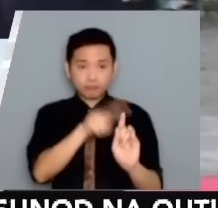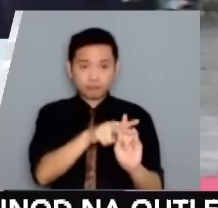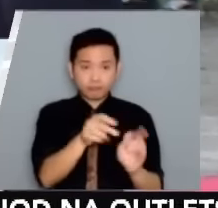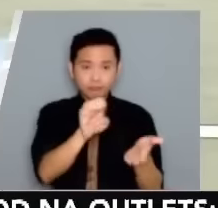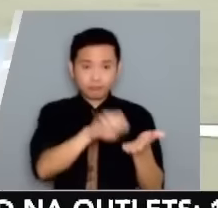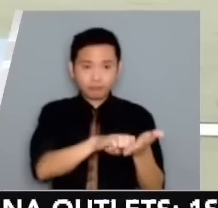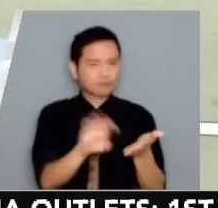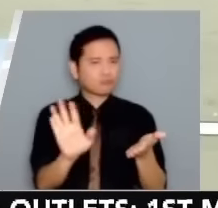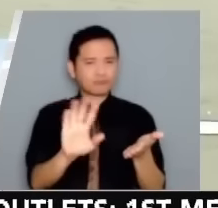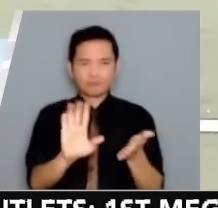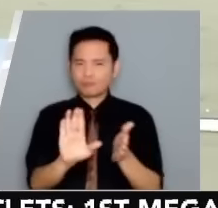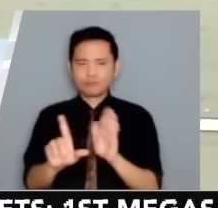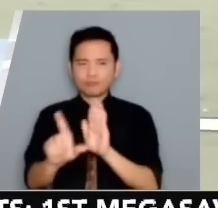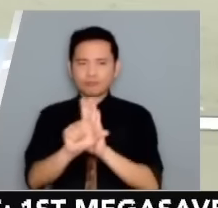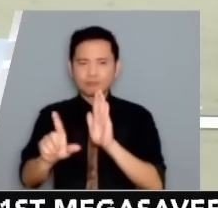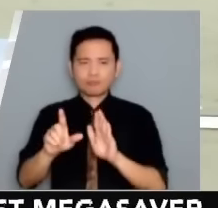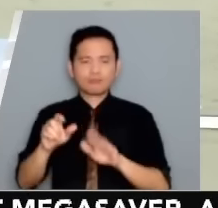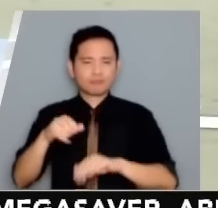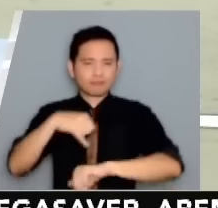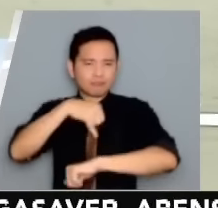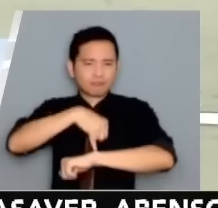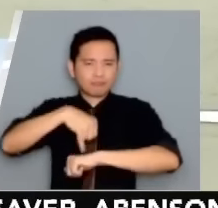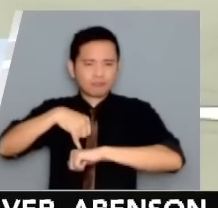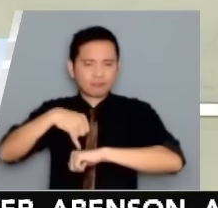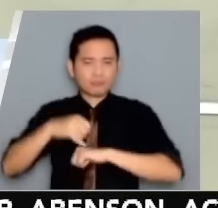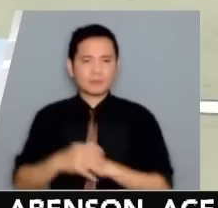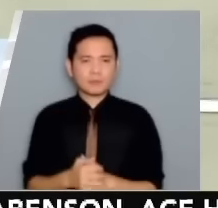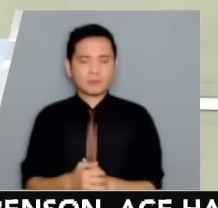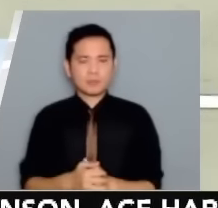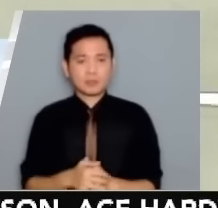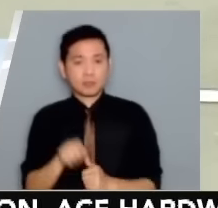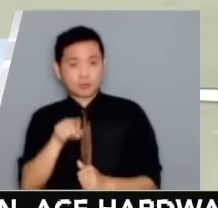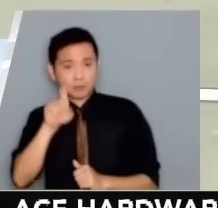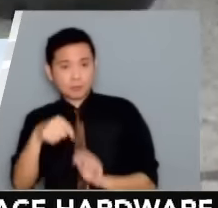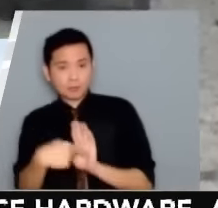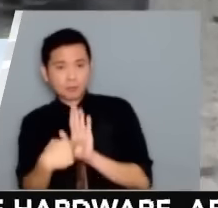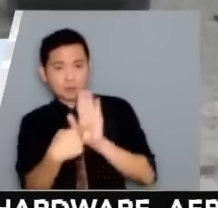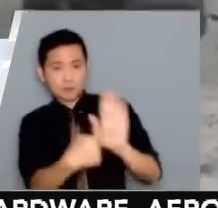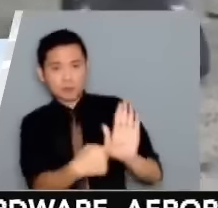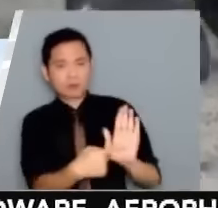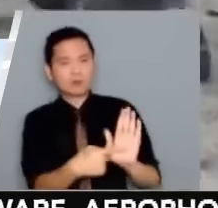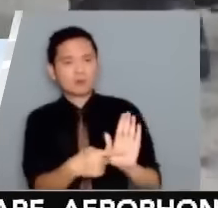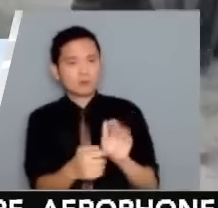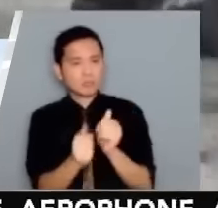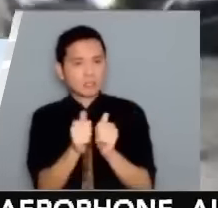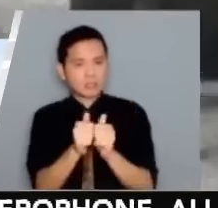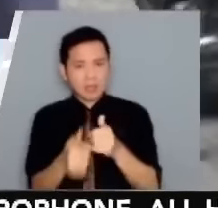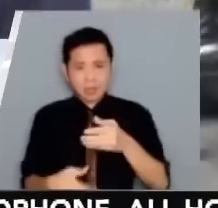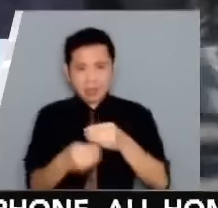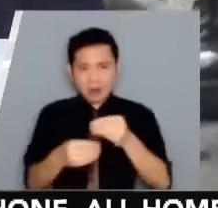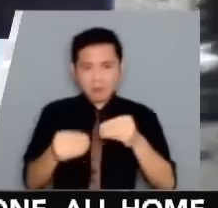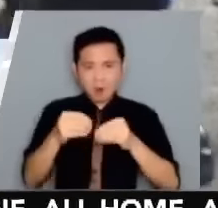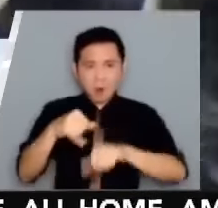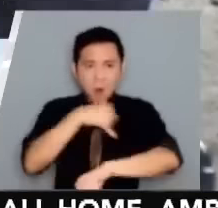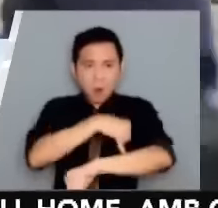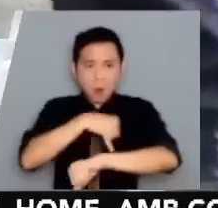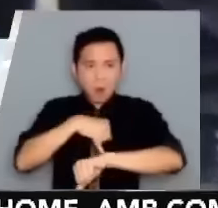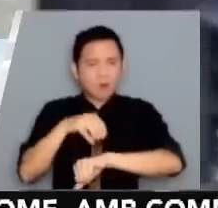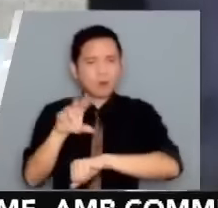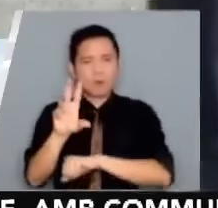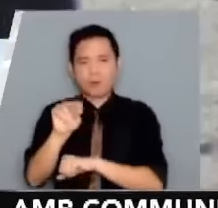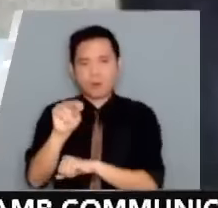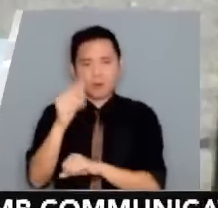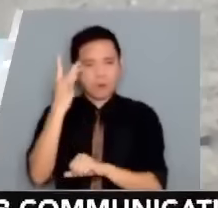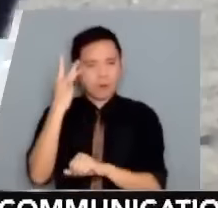ideklara kung Saang parte ng katawan sila may Tato at bawal ng dagdagan pa yan nakakaapekto kasi sa integridad ng mga pulis ang